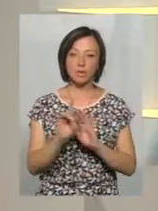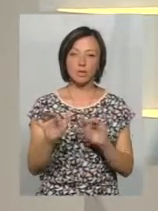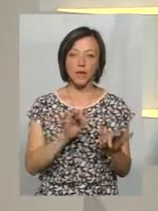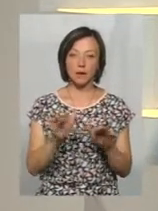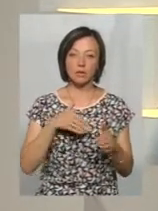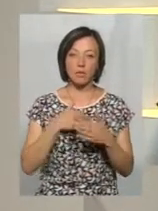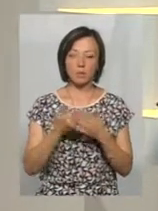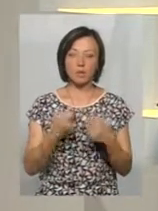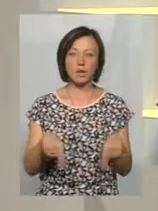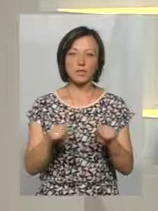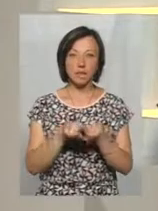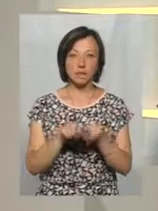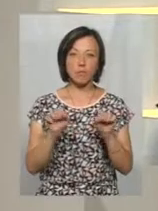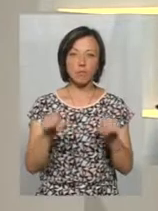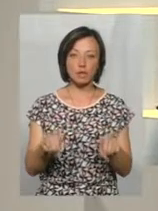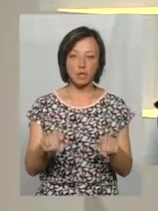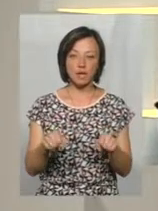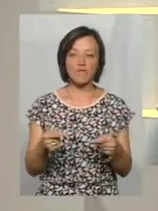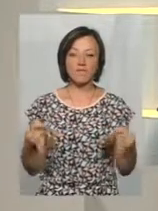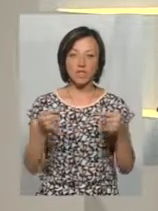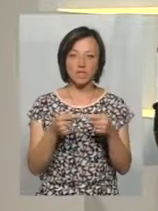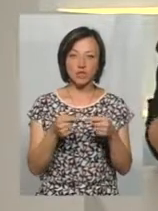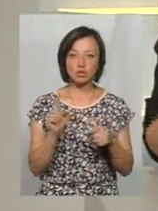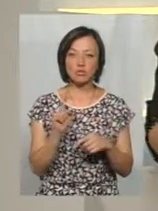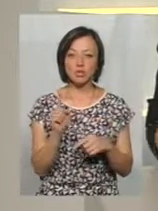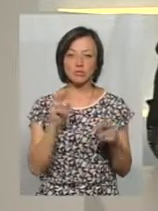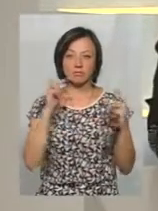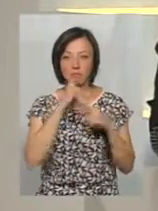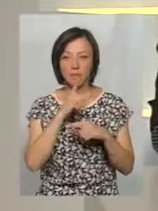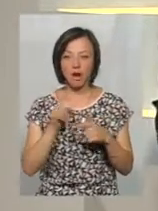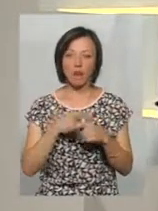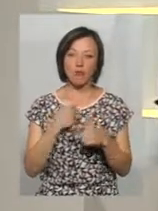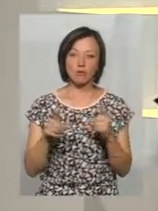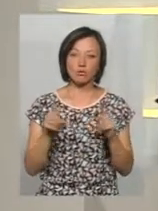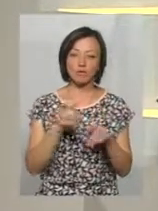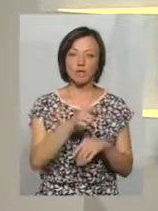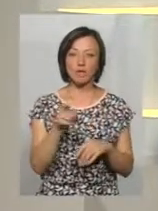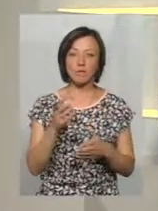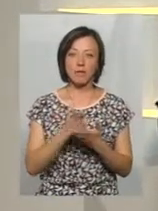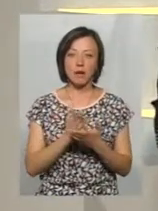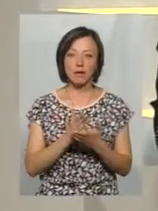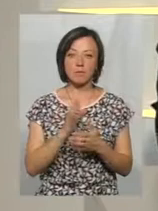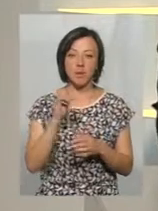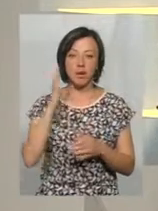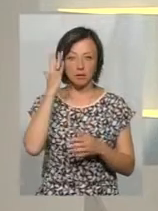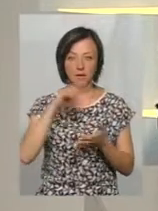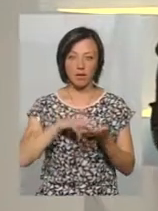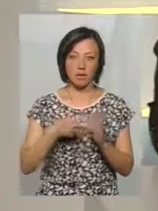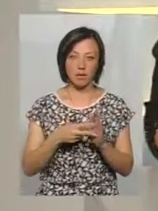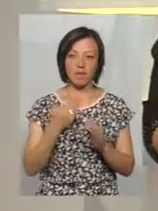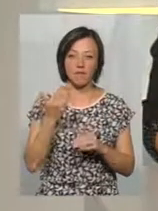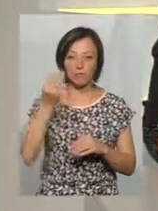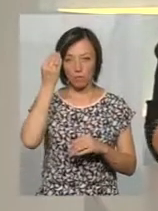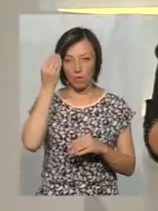діяльності громадської організації можна визначити, що щось пішло не так, або що вони мають меркантильні наміри, можна так сказати? От